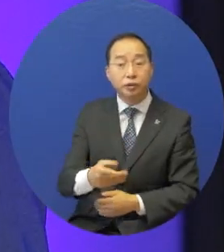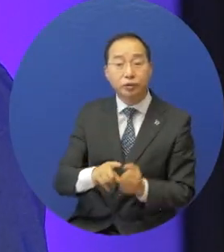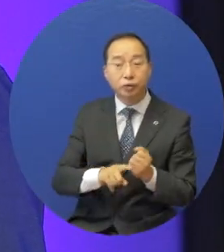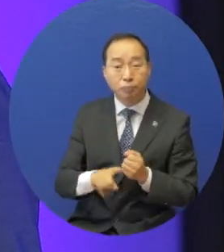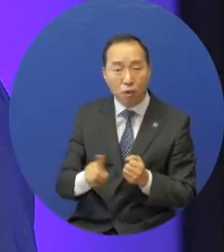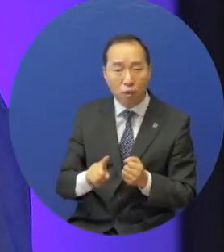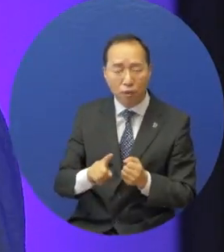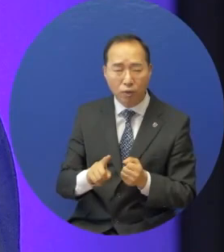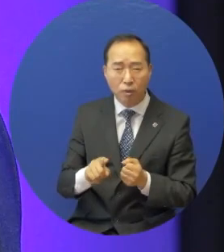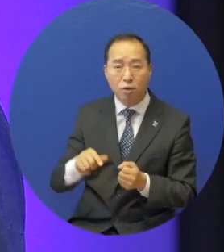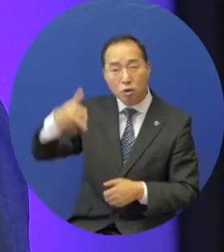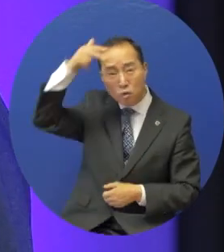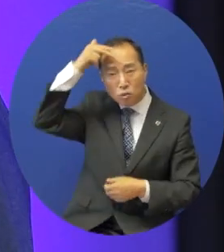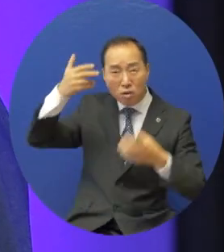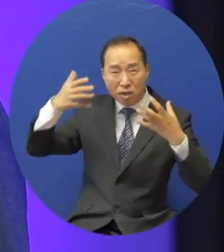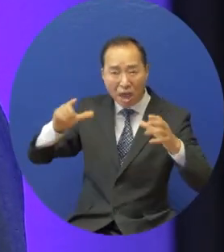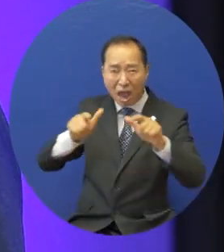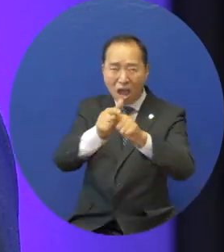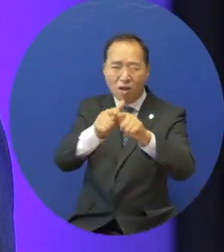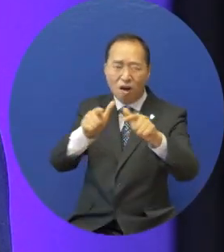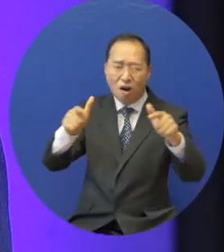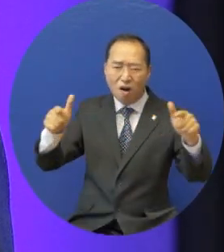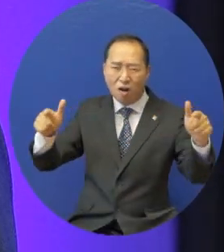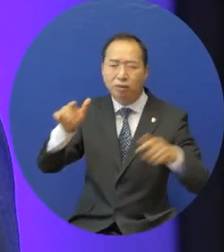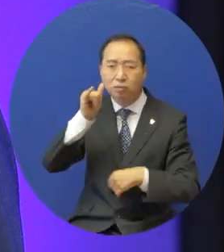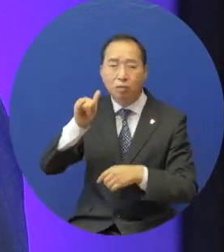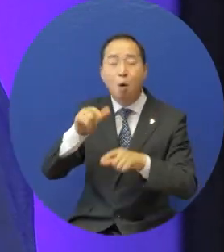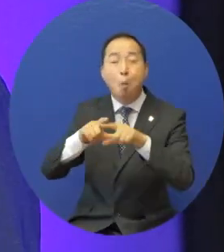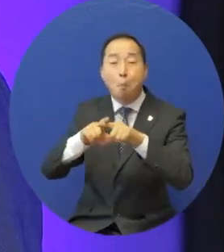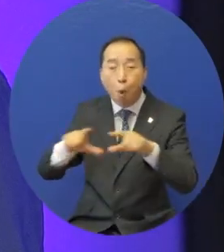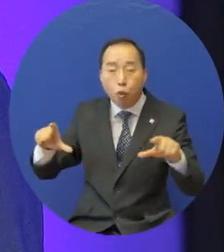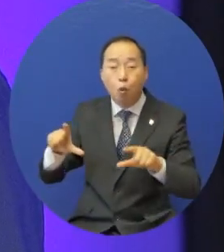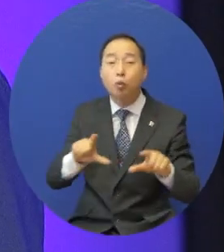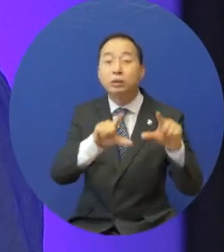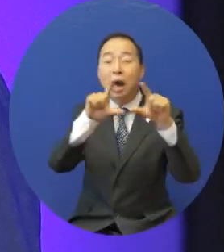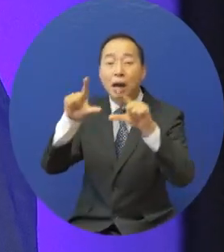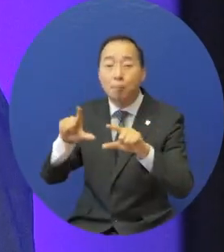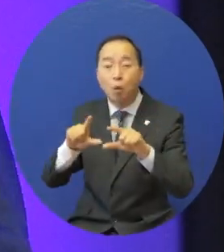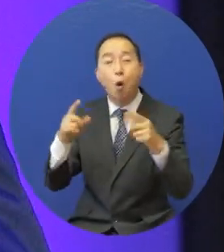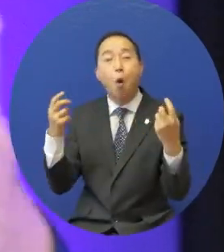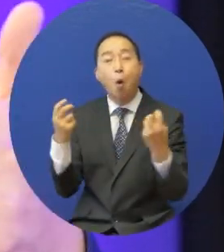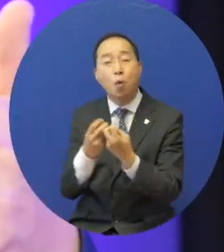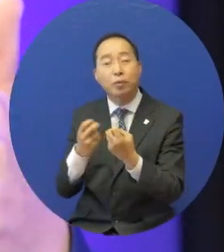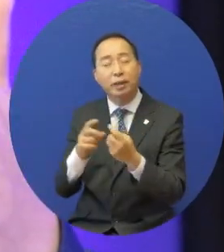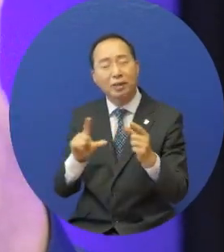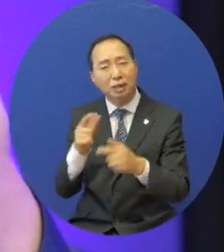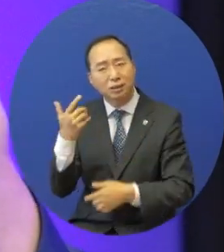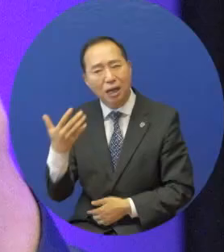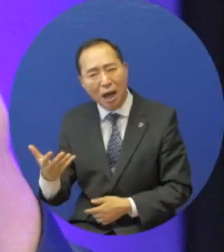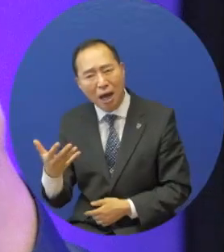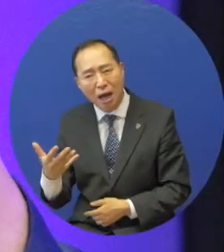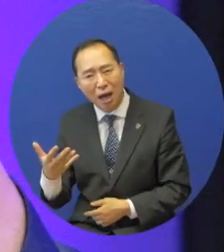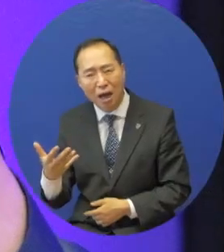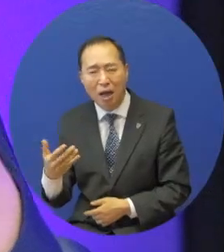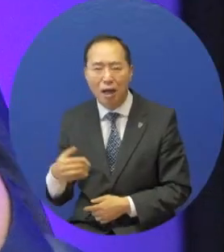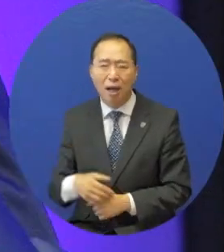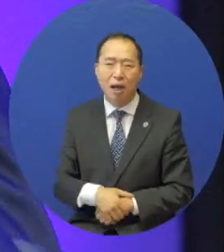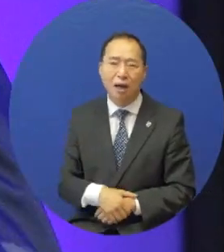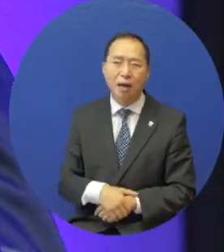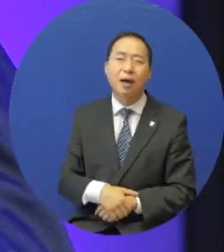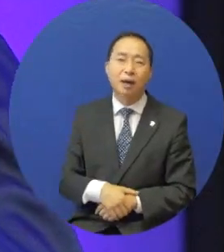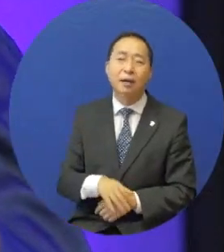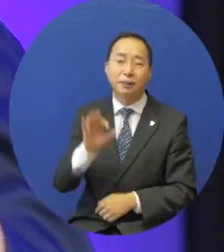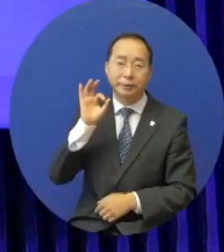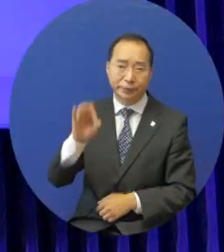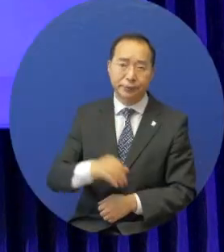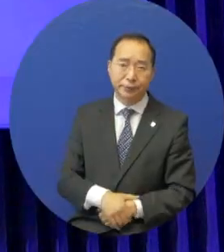이유는 다양한 모습들 속에서 보통 사람들이 어떻게 살아가고 있느냐에서 부정적인 측면도 조금은 고려해볼 필요가